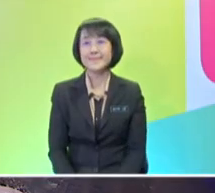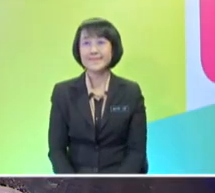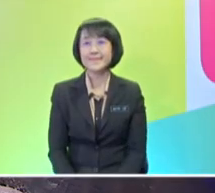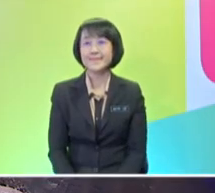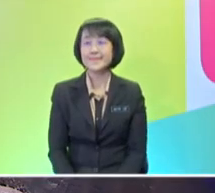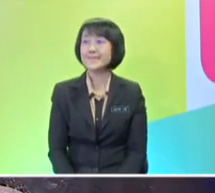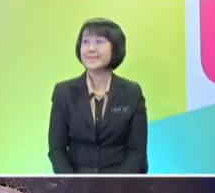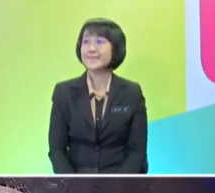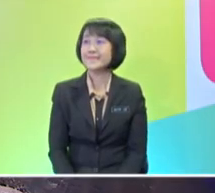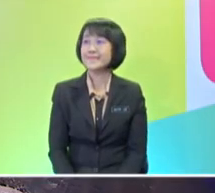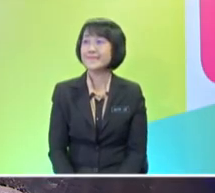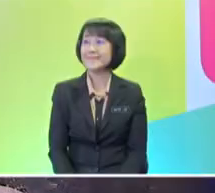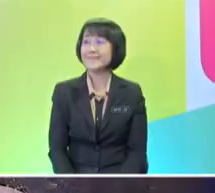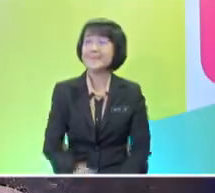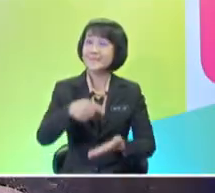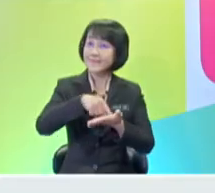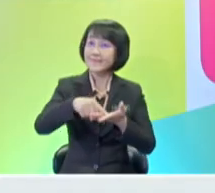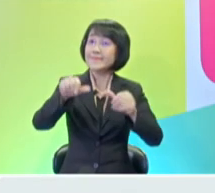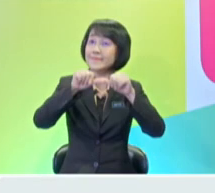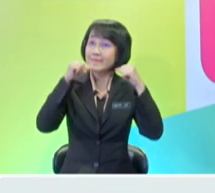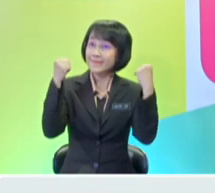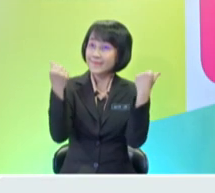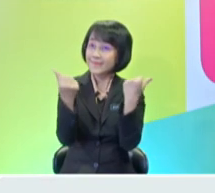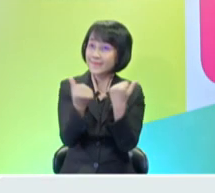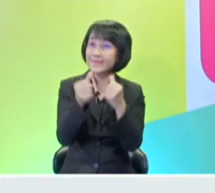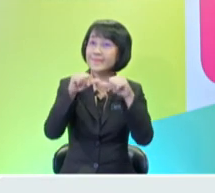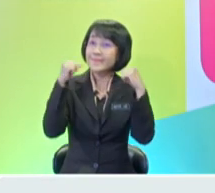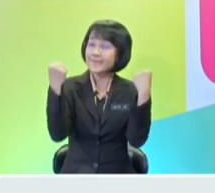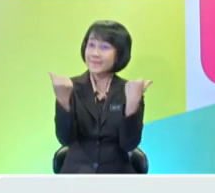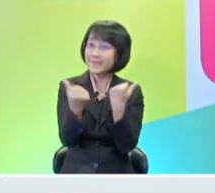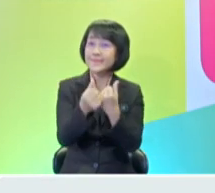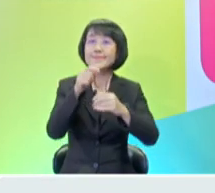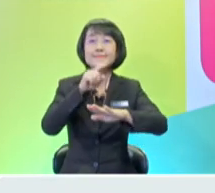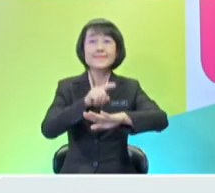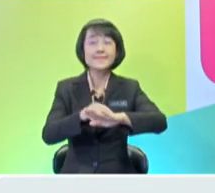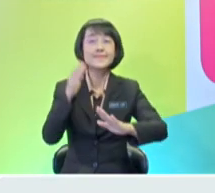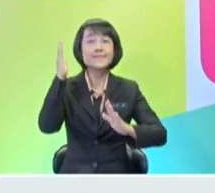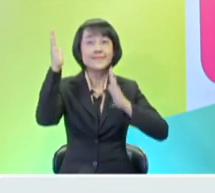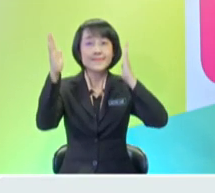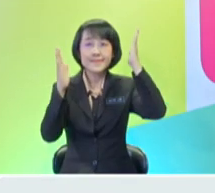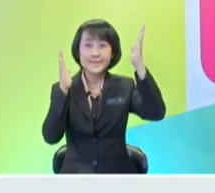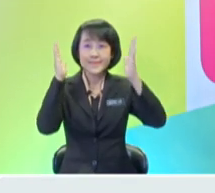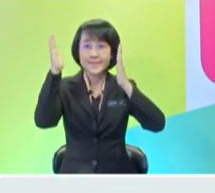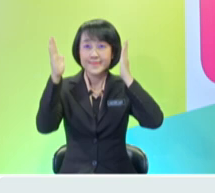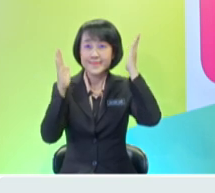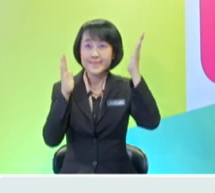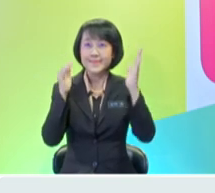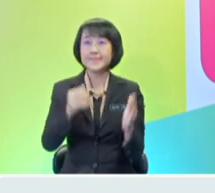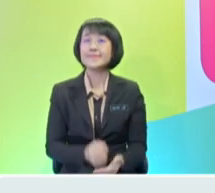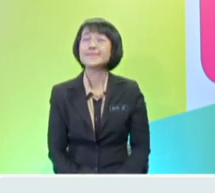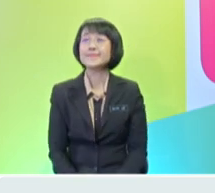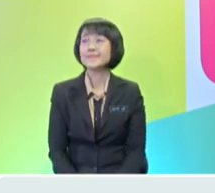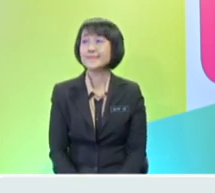ini adalah kaum-kaum yang terdapat di Malaysia sebagaimana yang saya Terangkan sebentar tadi jadi kita teruskan